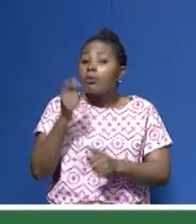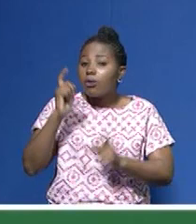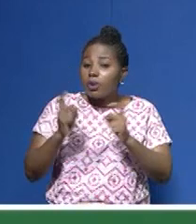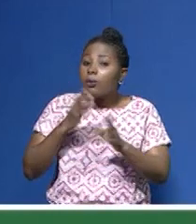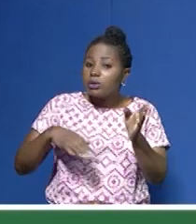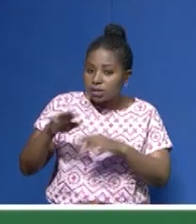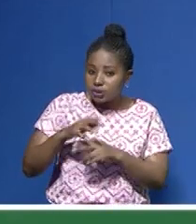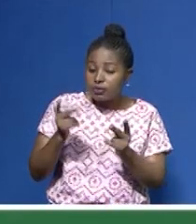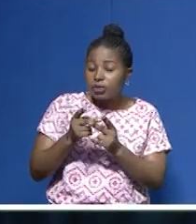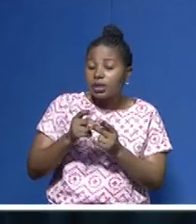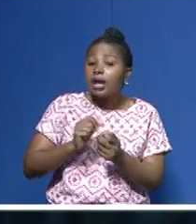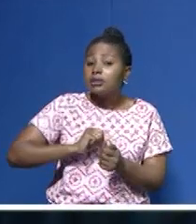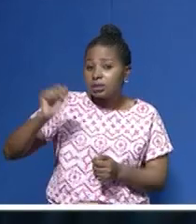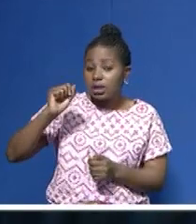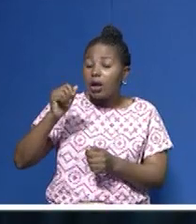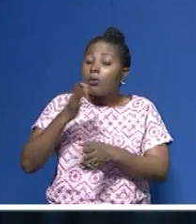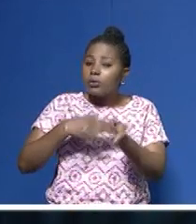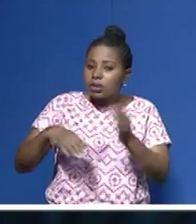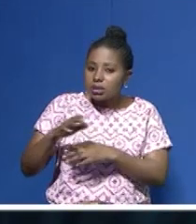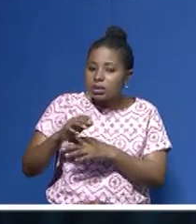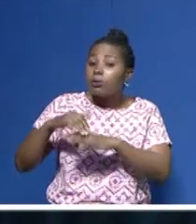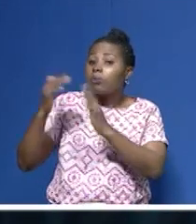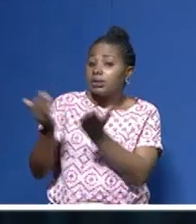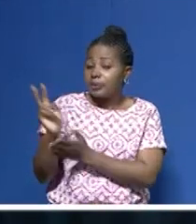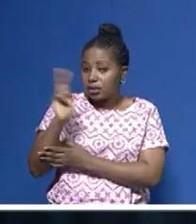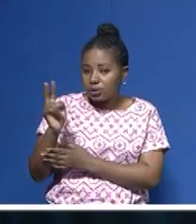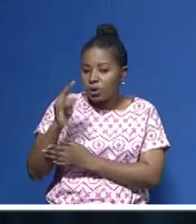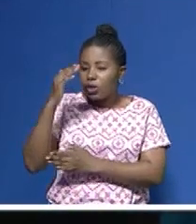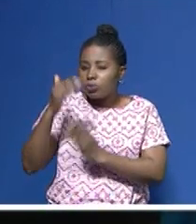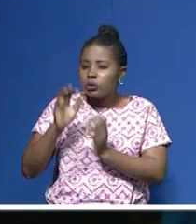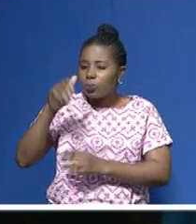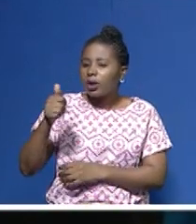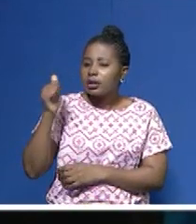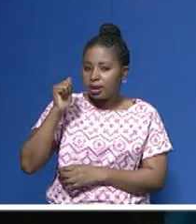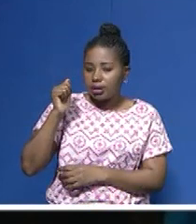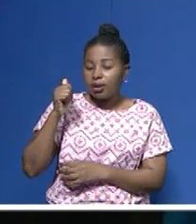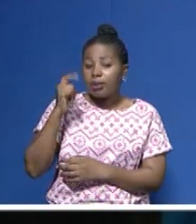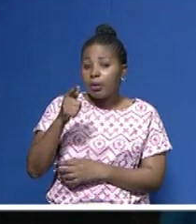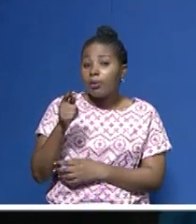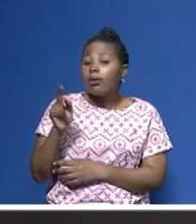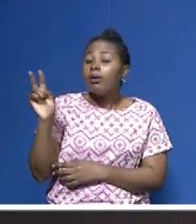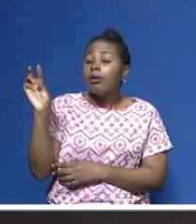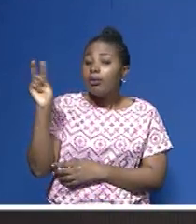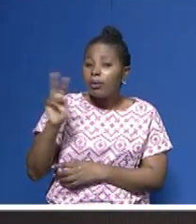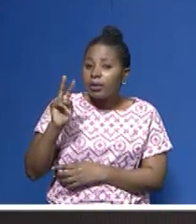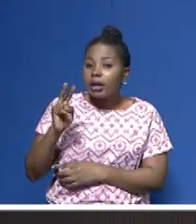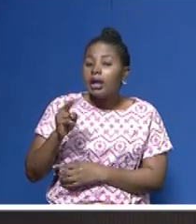pia alishindwa katika uchaguzi wa mwenyekiti wa Chadema taifa mwishoni mwa mwaka jana ambapo Freeman Mboye